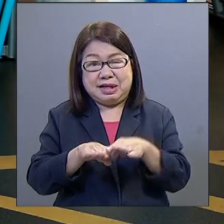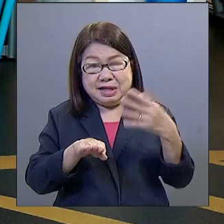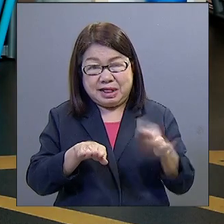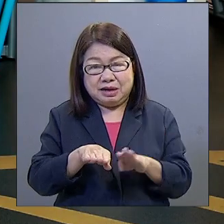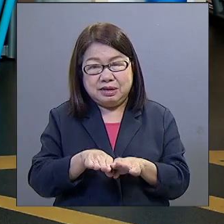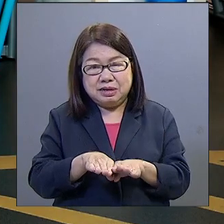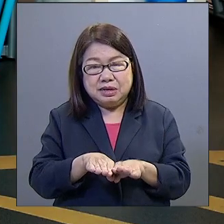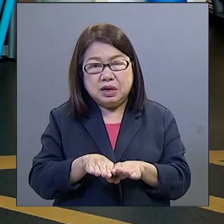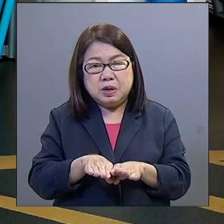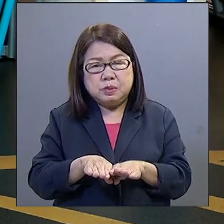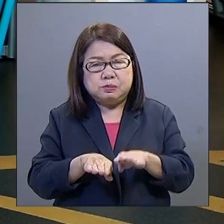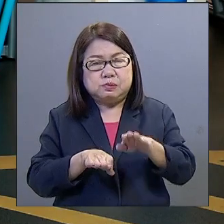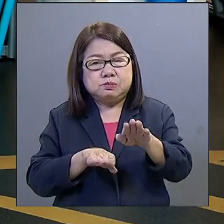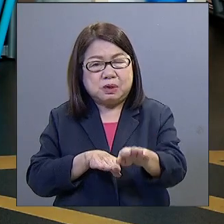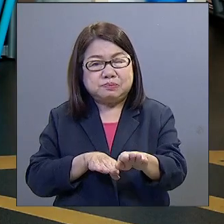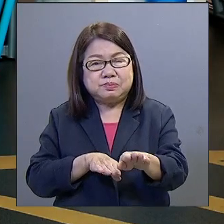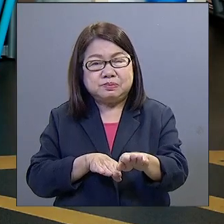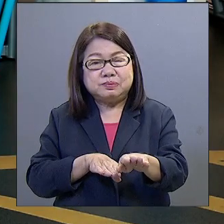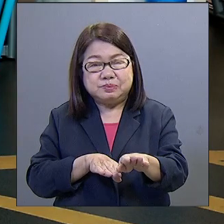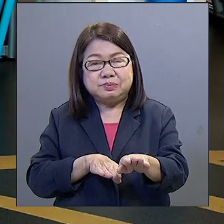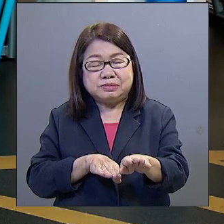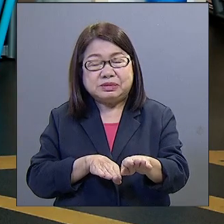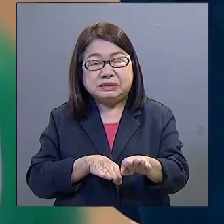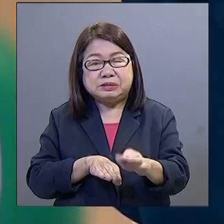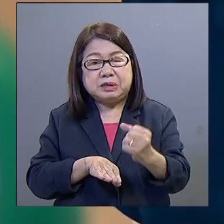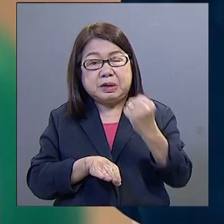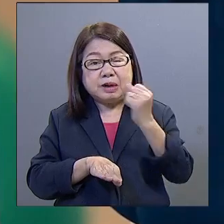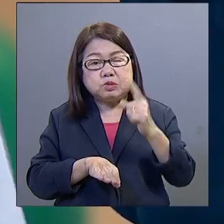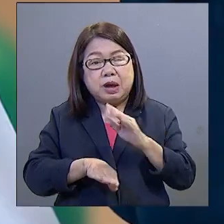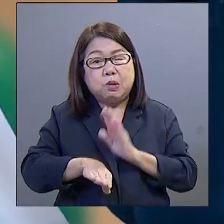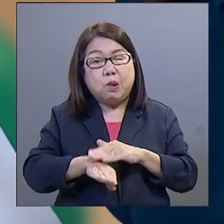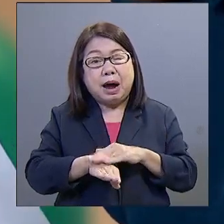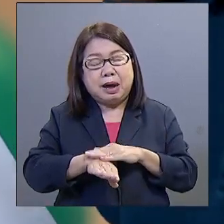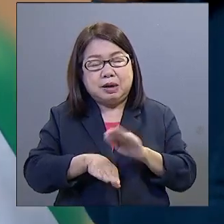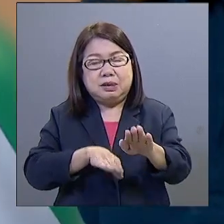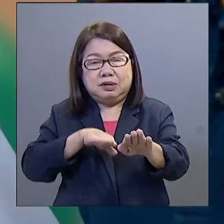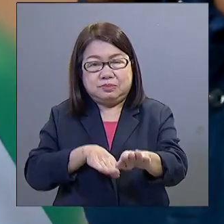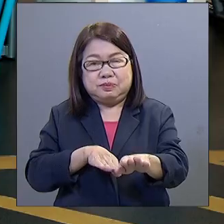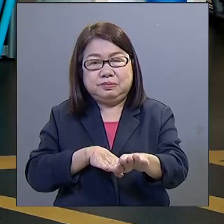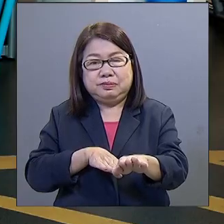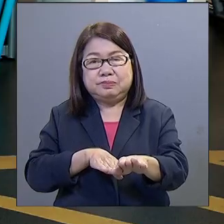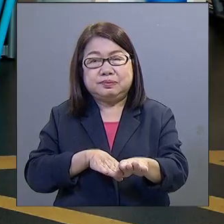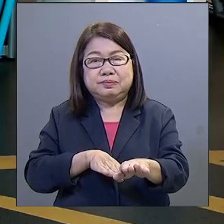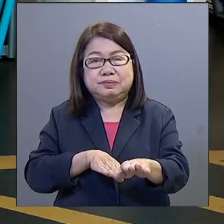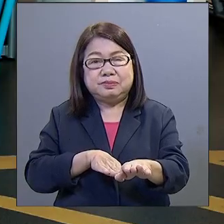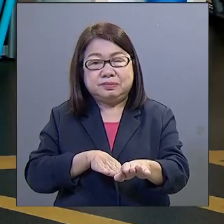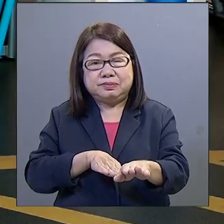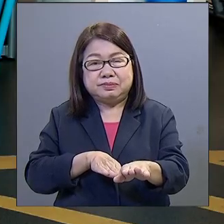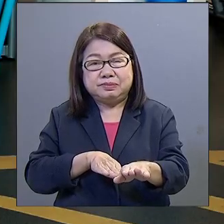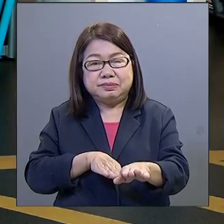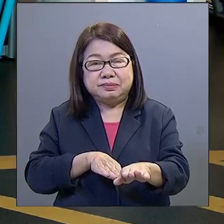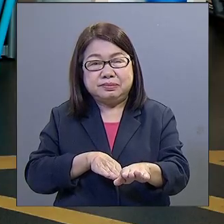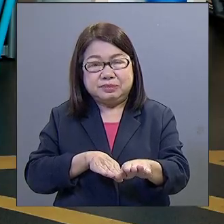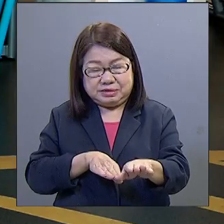ที่มั่นใจไว้เนี่ยอยู่ข้างหลังสมมติพี่ตั๊กมั่นใจขาขวานะให้เอาขาขวาไว้ข้างหลังแล้วค่อยๆก้าวขาซ้ายไปข้างห